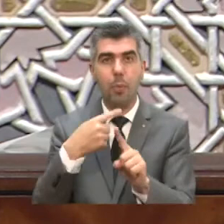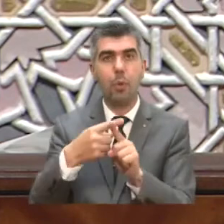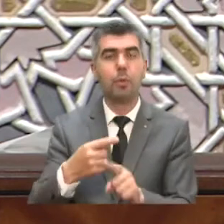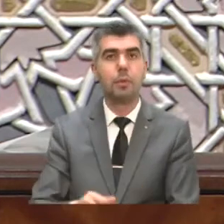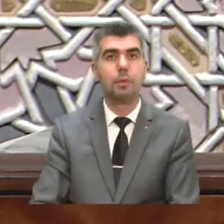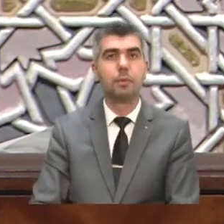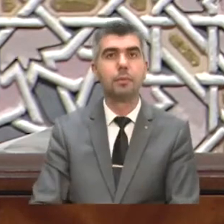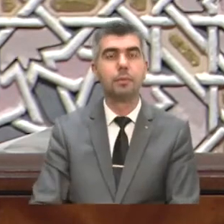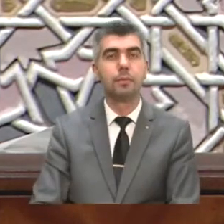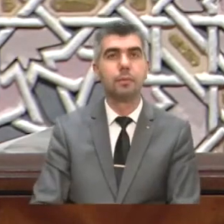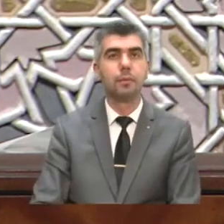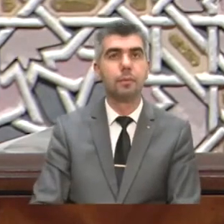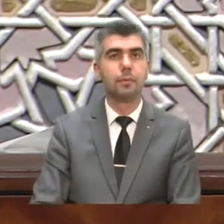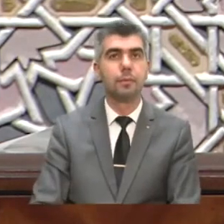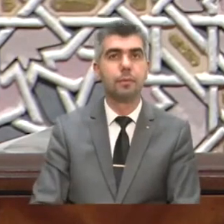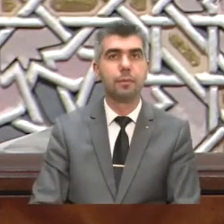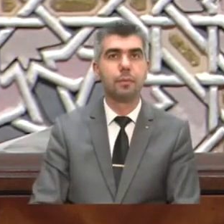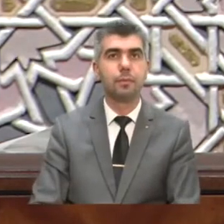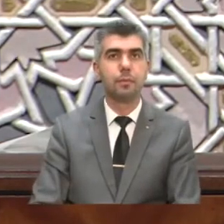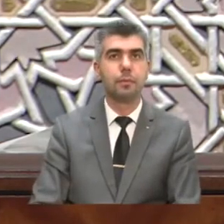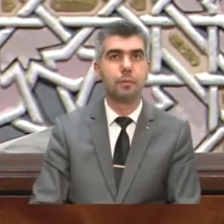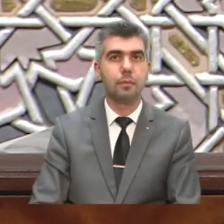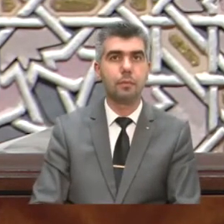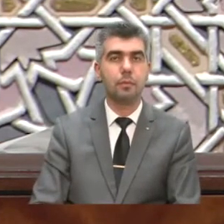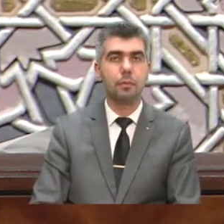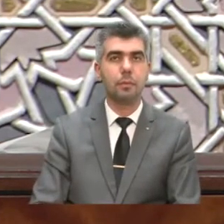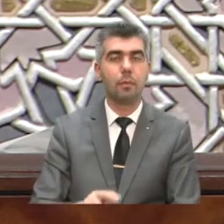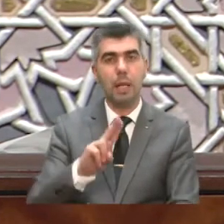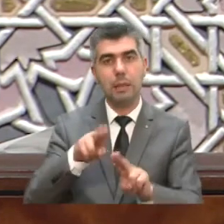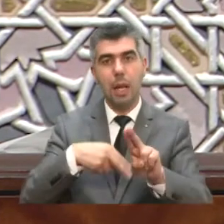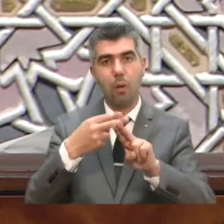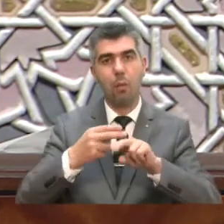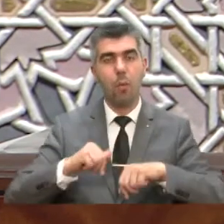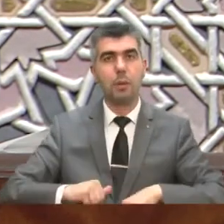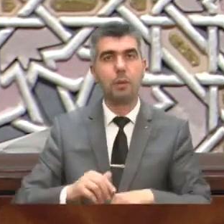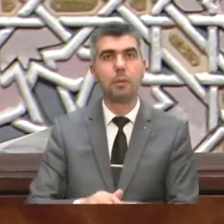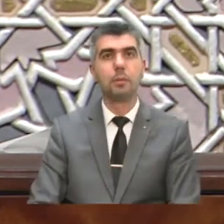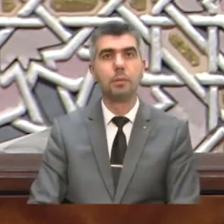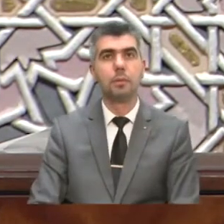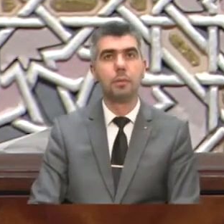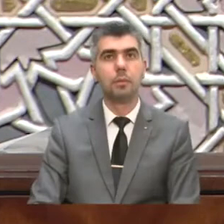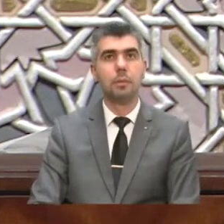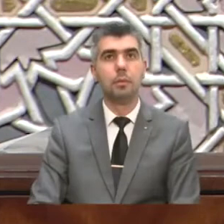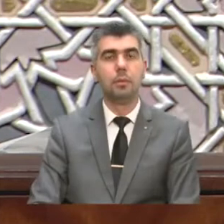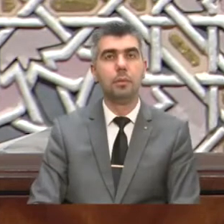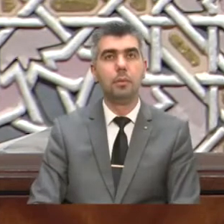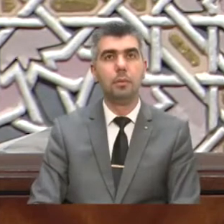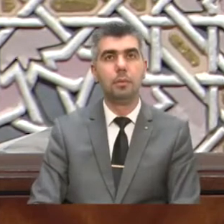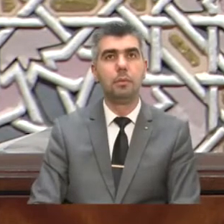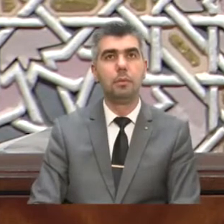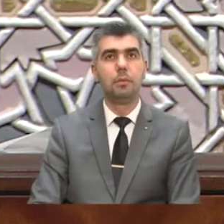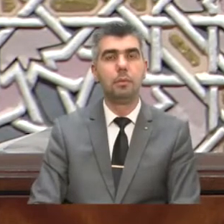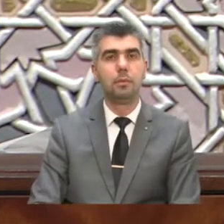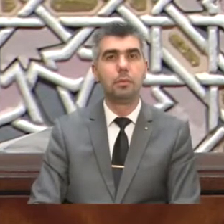السؤال؟ لا يبدو. سيد الوزير عندكم شي جواب؟